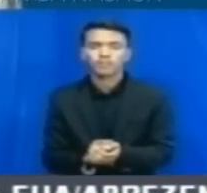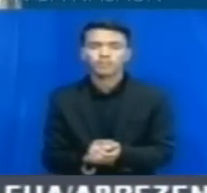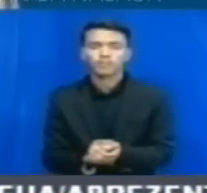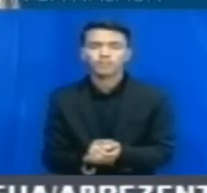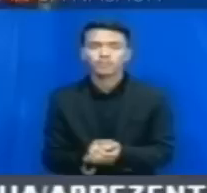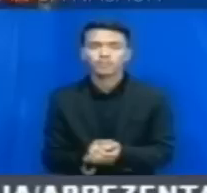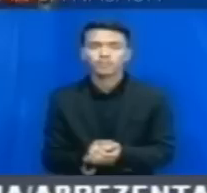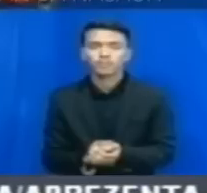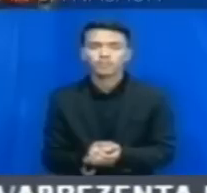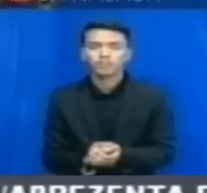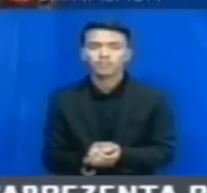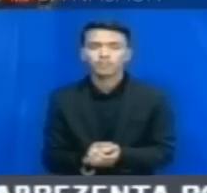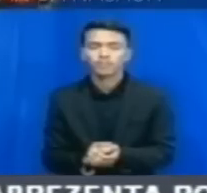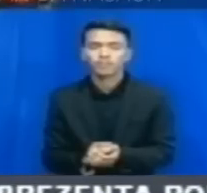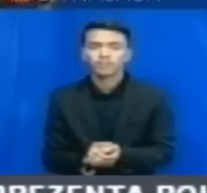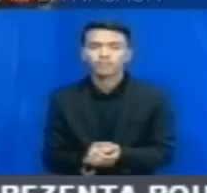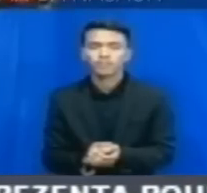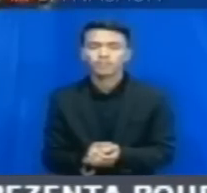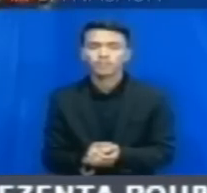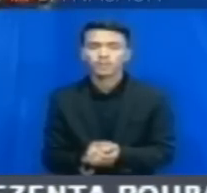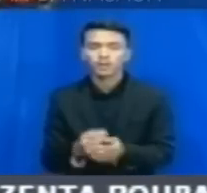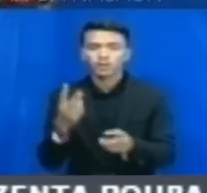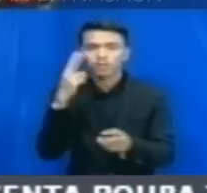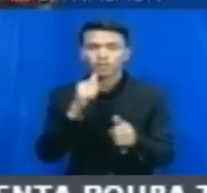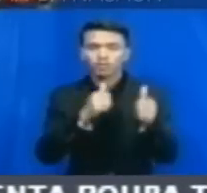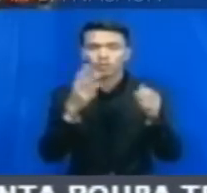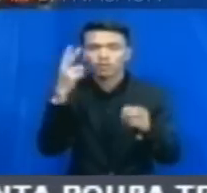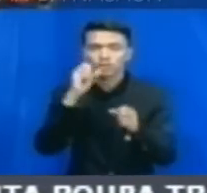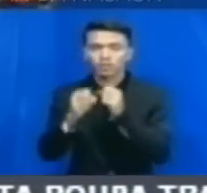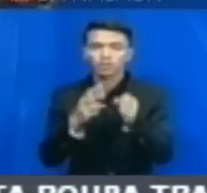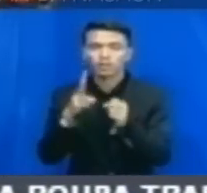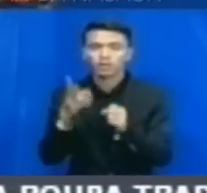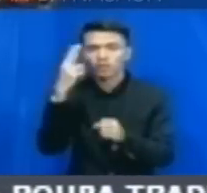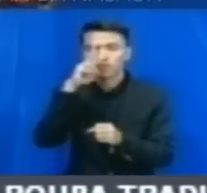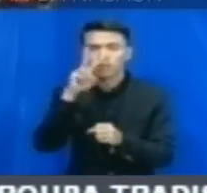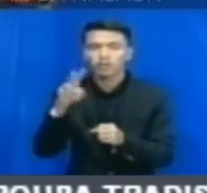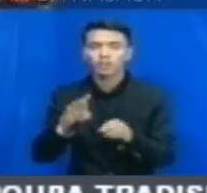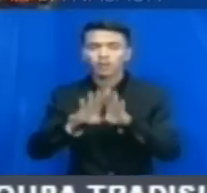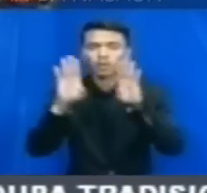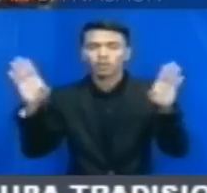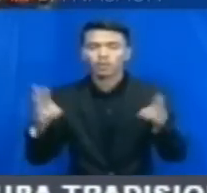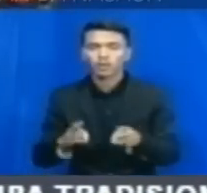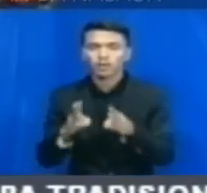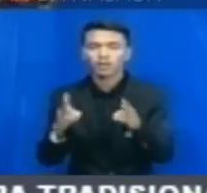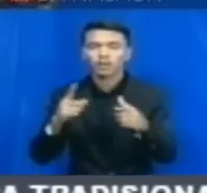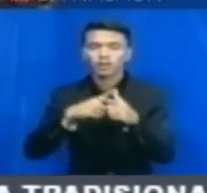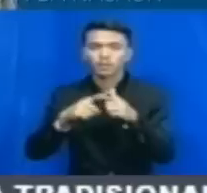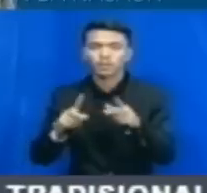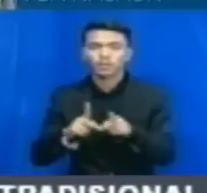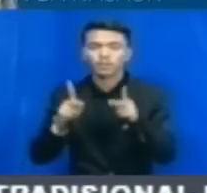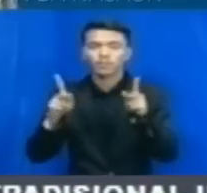ke hanesan ya. Senario ne kita konspirasi rumah. Hanya terus saya dari niar. Ya, idane mak loke dalam bahwa di depois